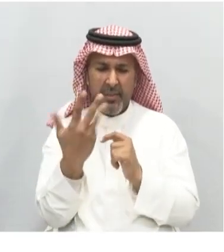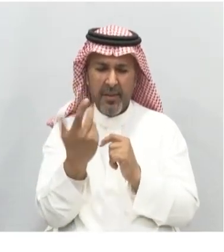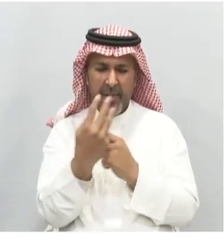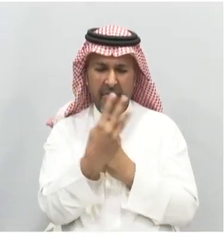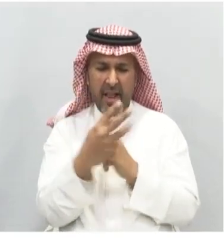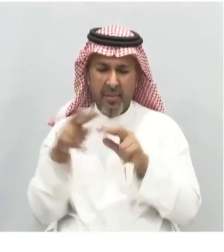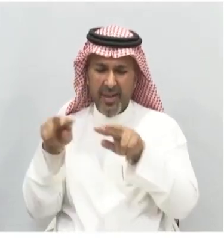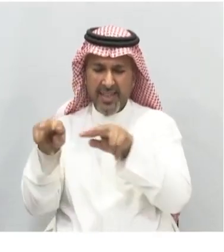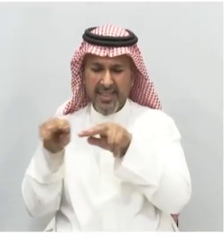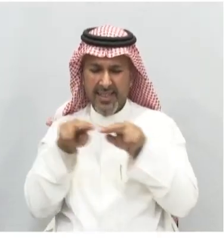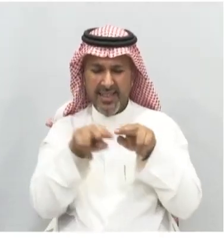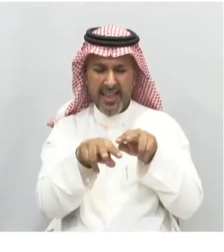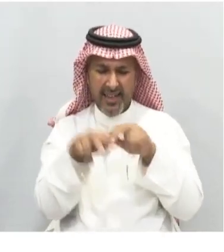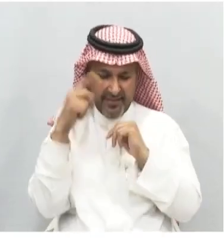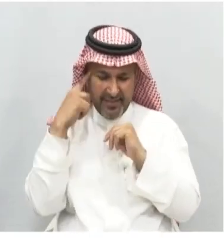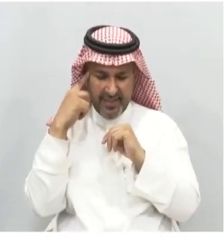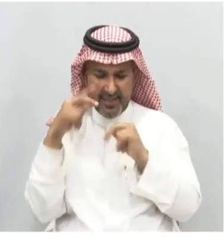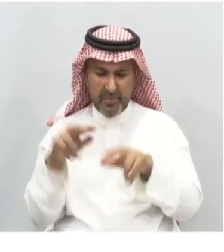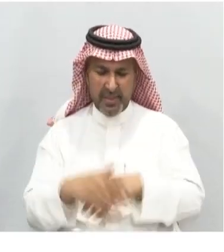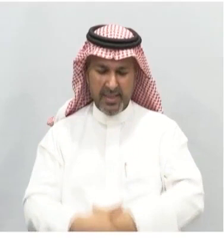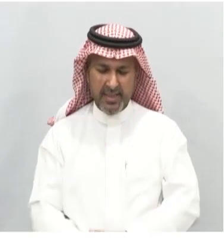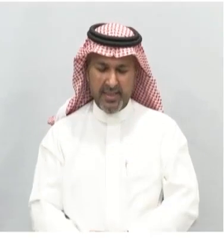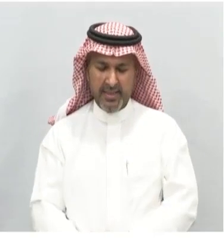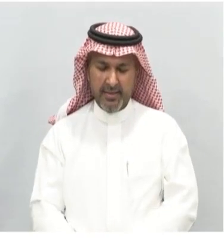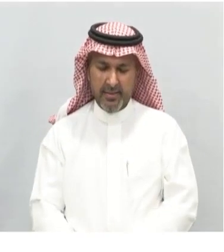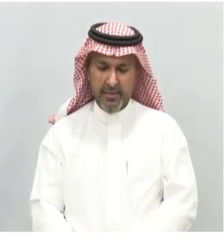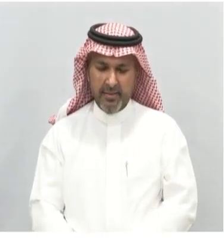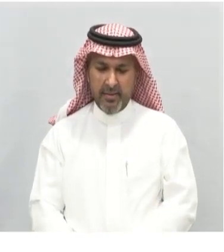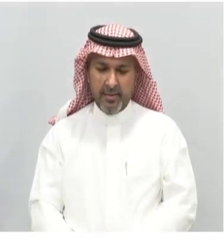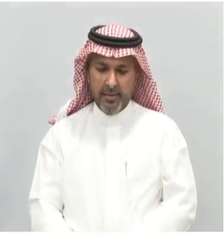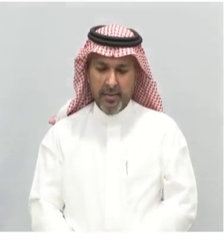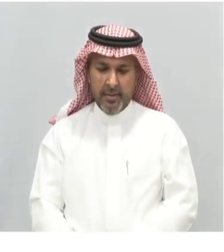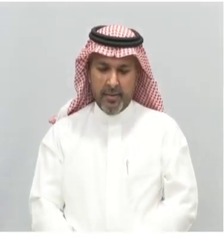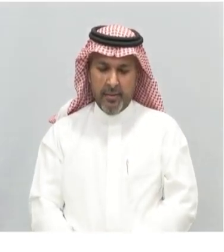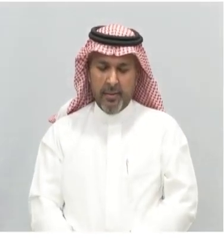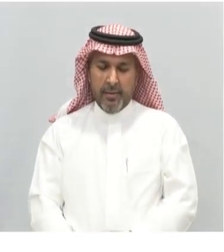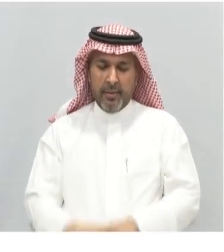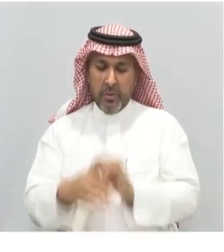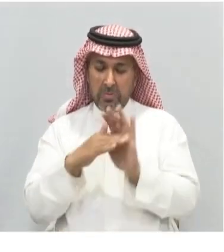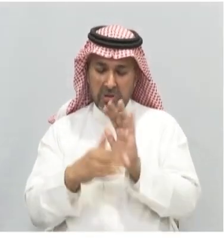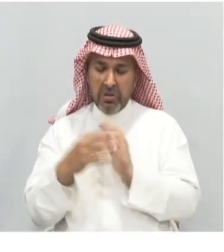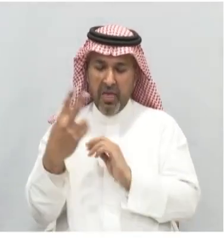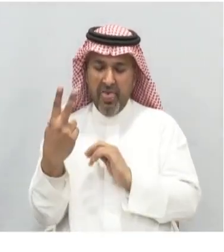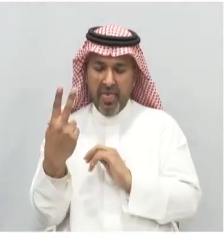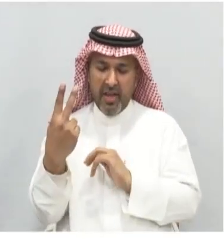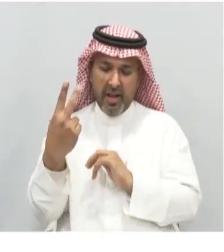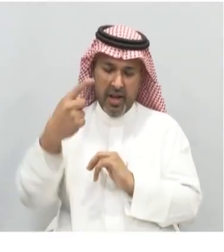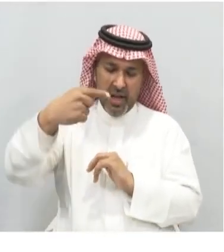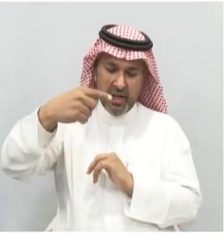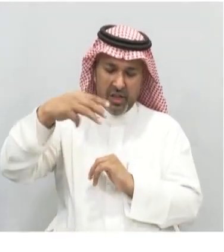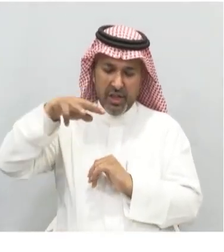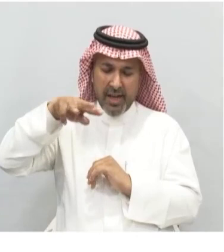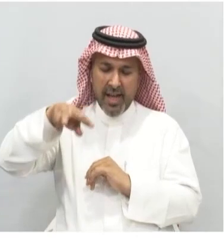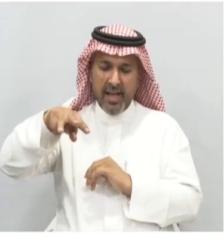اضعها هنا فتصبح الاجابه 300 كذلك ابنائي وبناتي لدينا هنا 12000